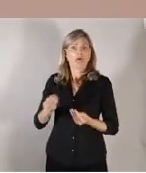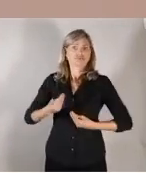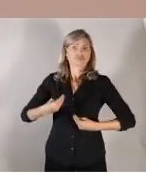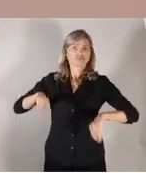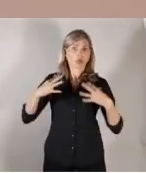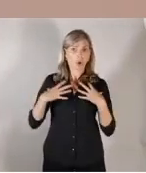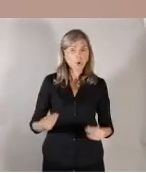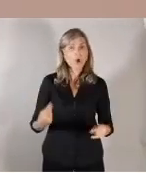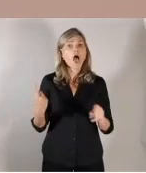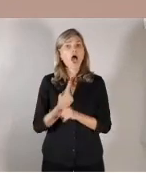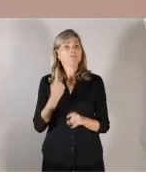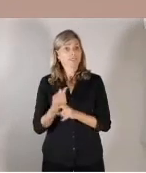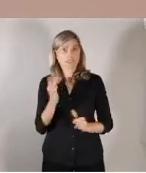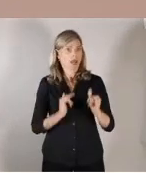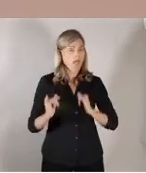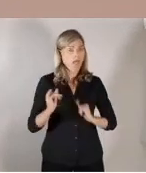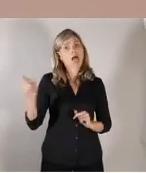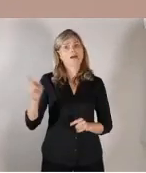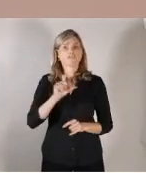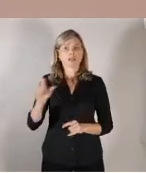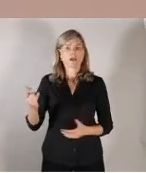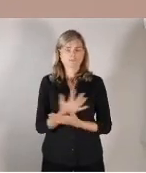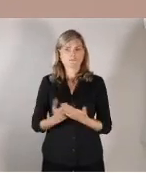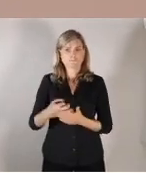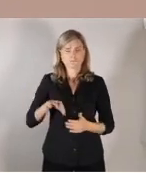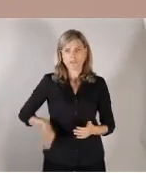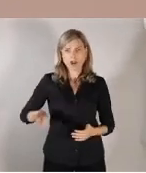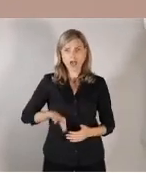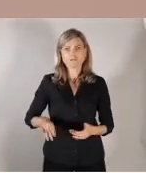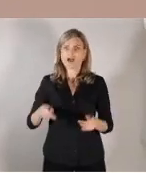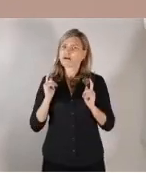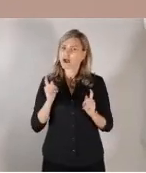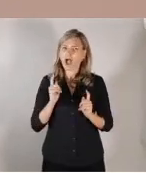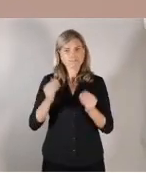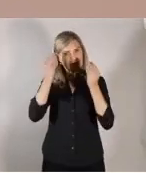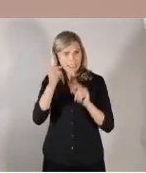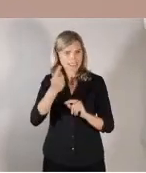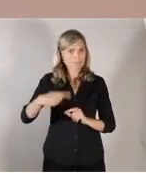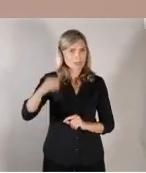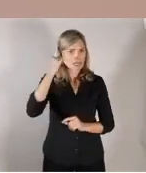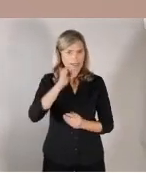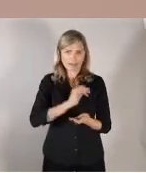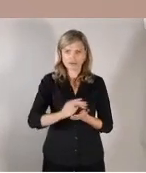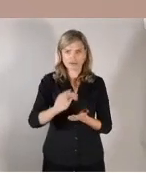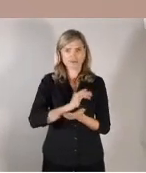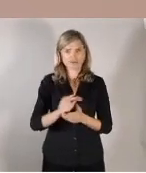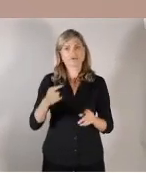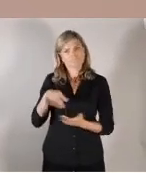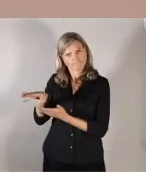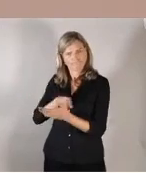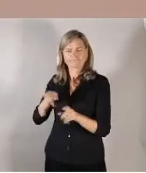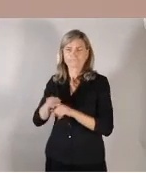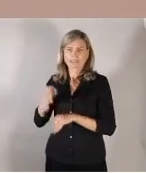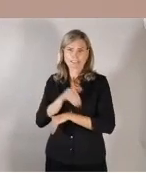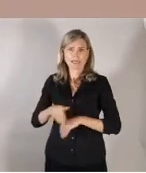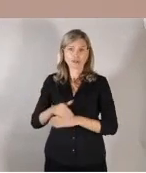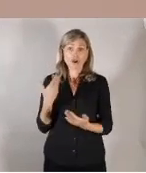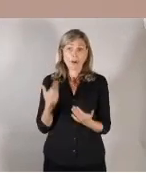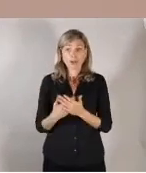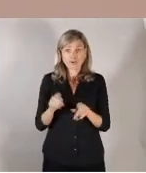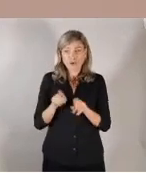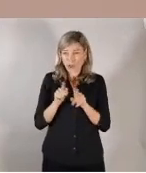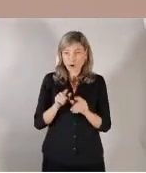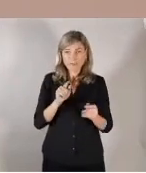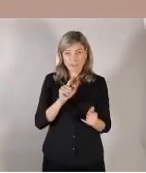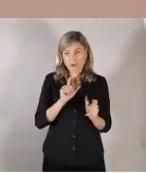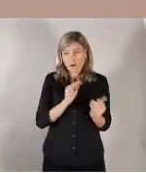standardní vodohospářský biznis, jaký musí respektovat na západ od našich hranic. Takové chování některých subjektů